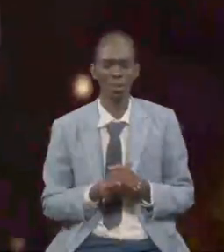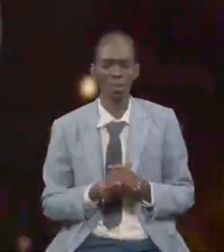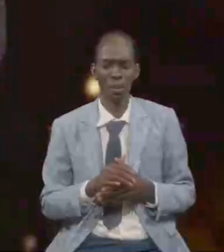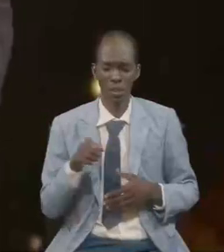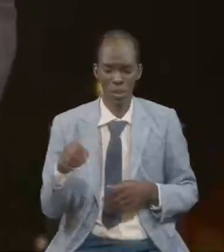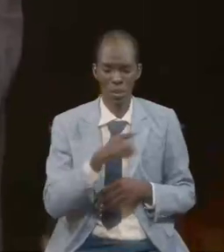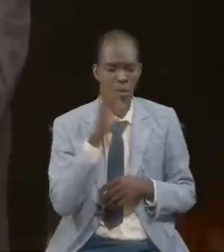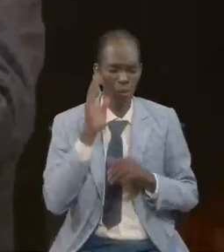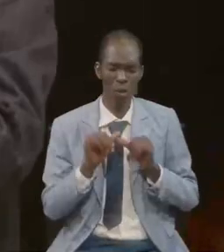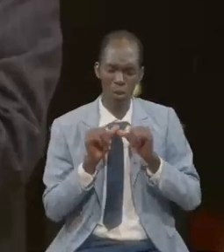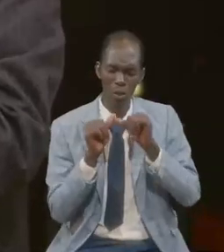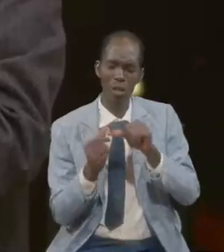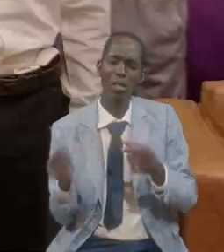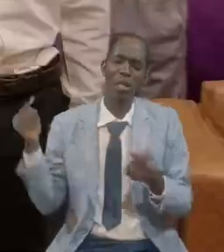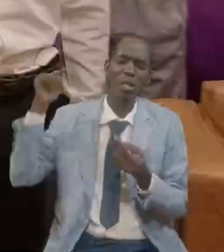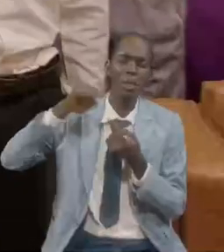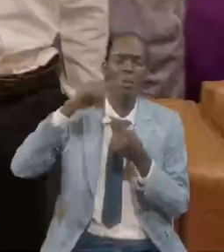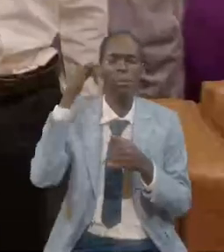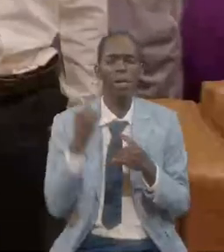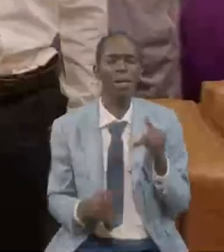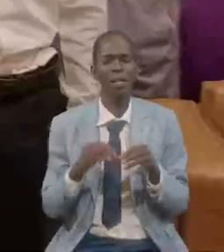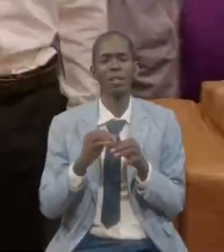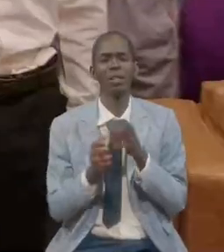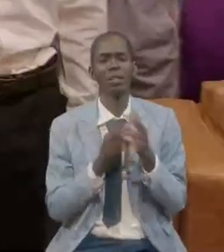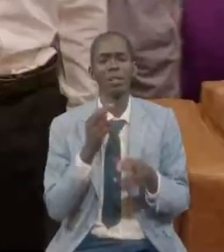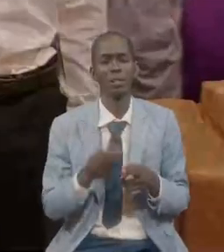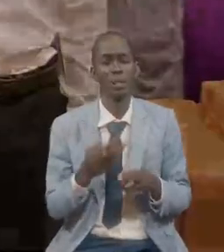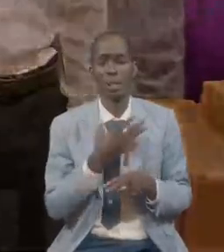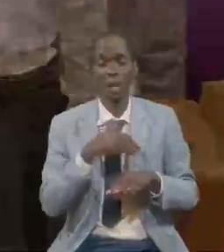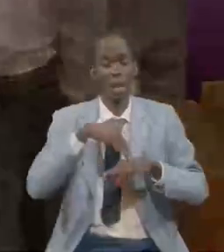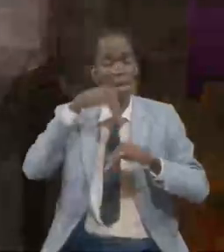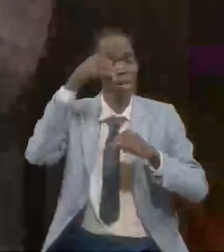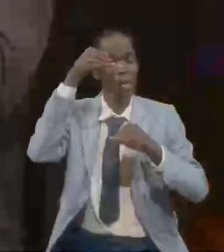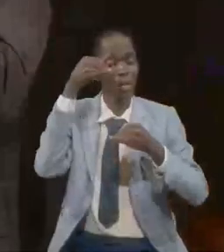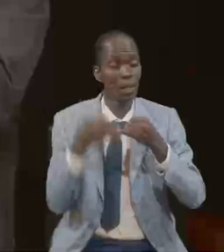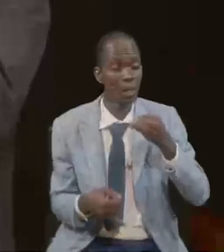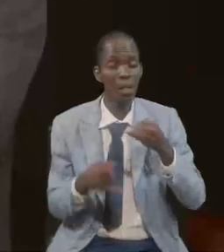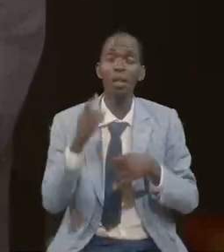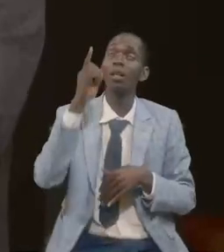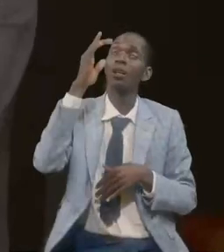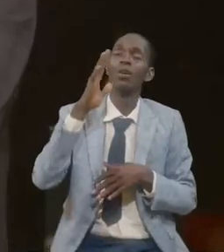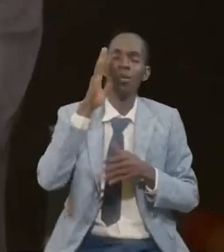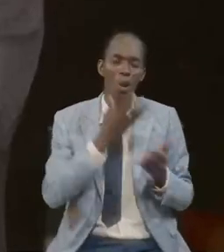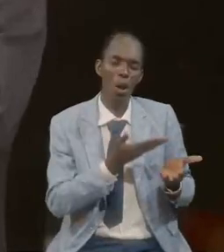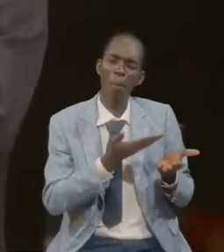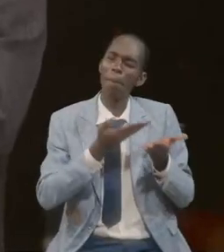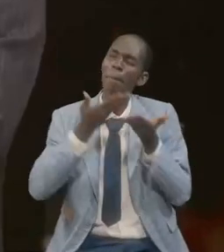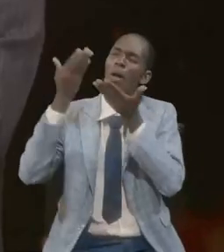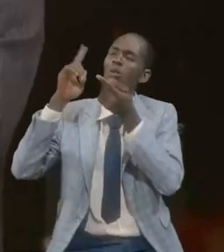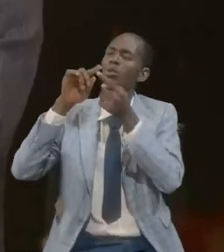Vous allez continuer jusqu'à la fin. Et en fin de compte, Dieu vous